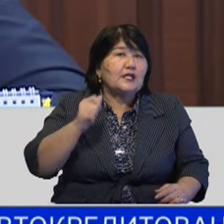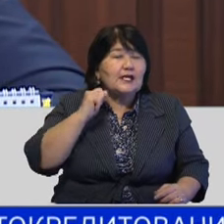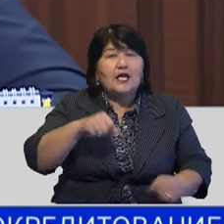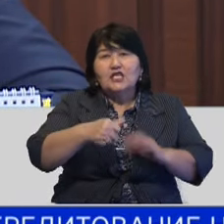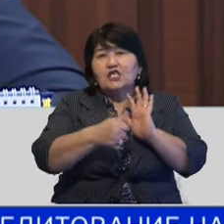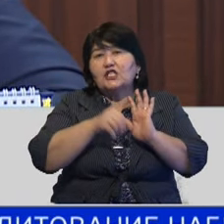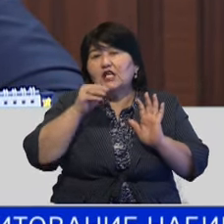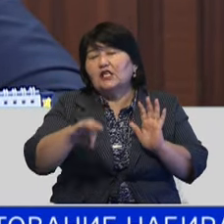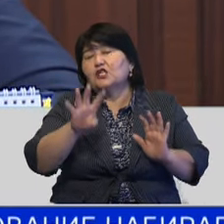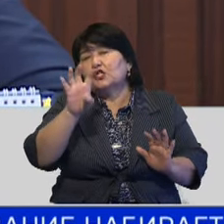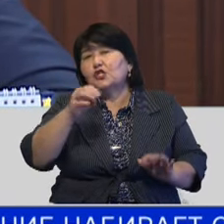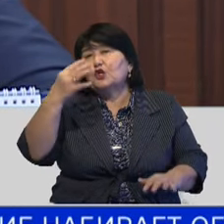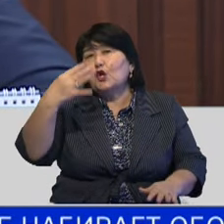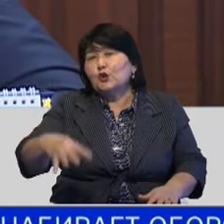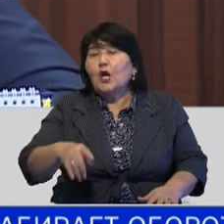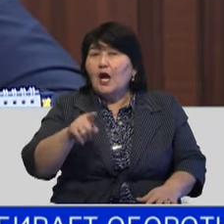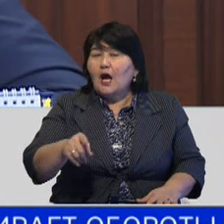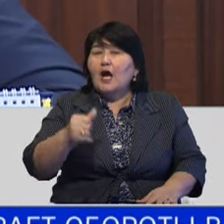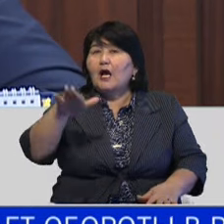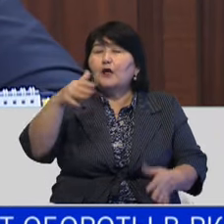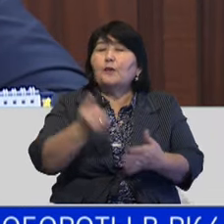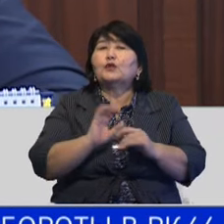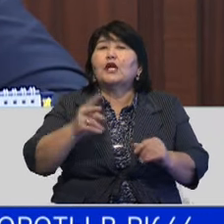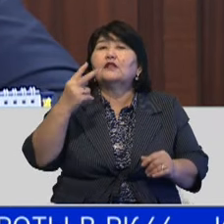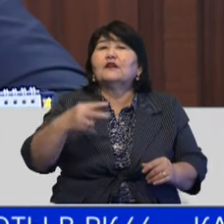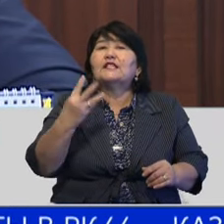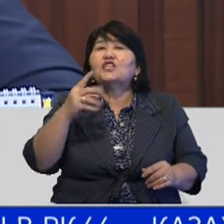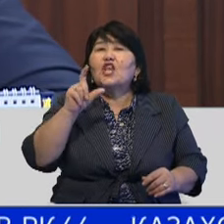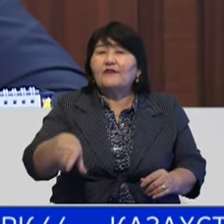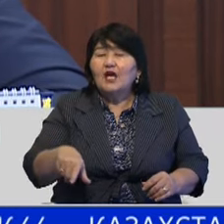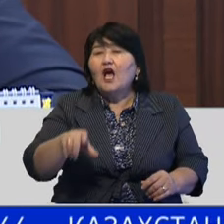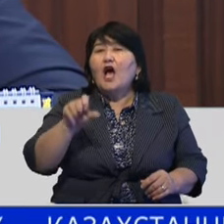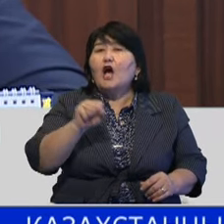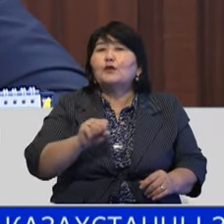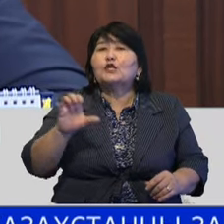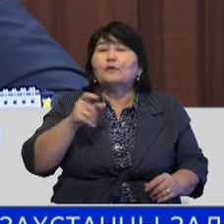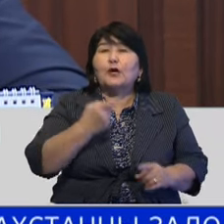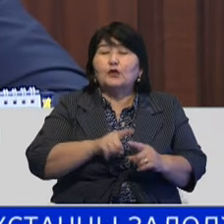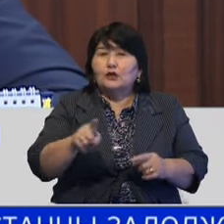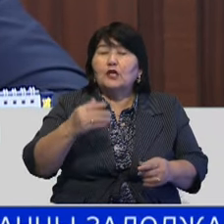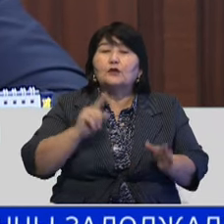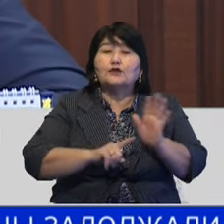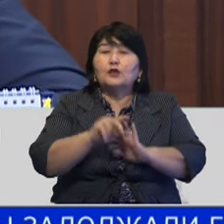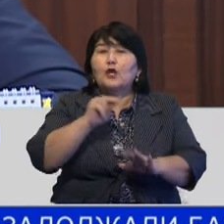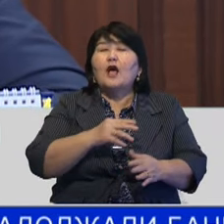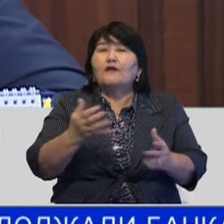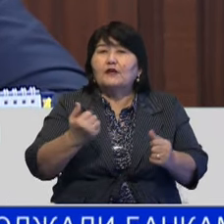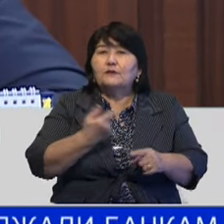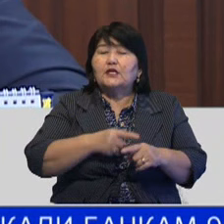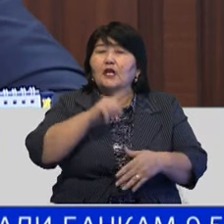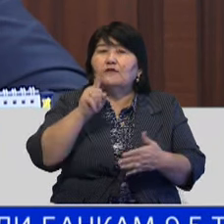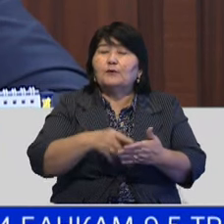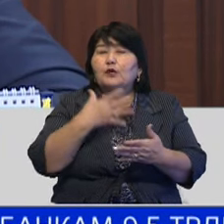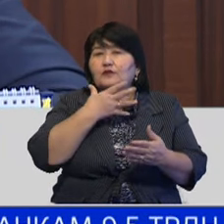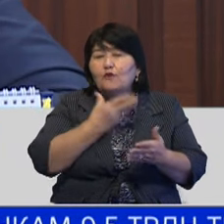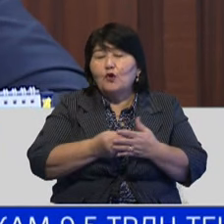16000 40 а кредит получили лишь 23 человека аманжол Сала Вы только подключились к работе Возьмите этот вопрос на